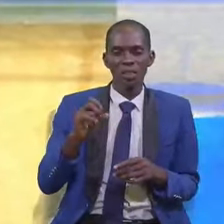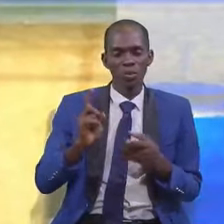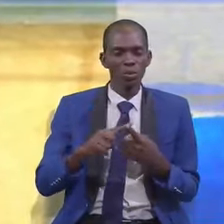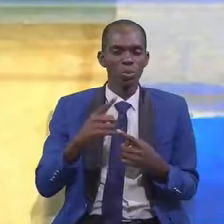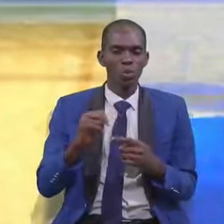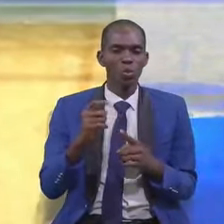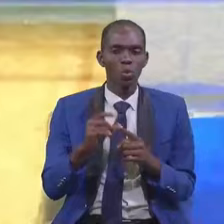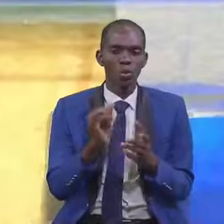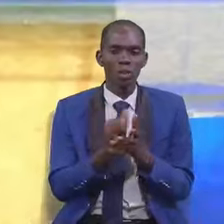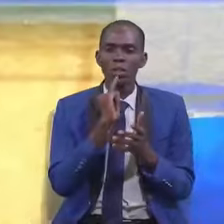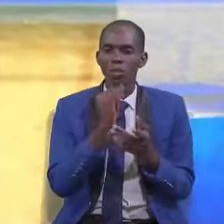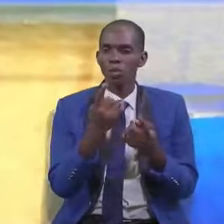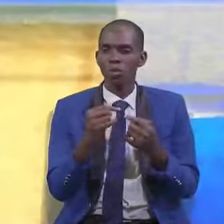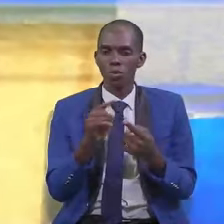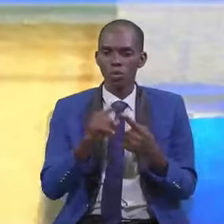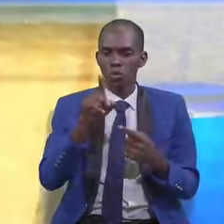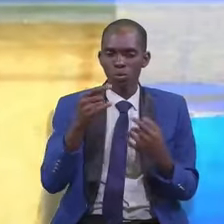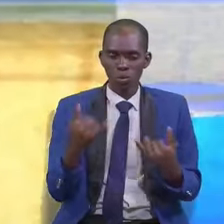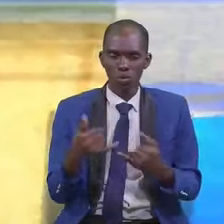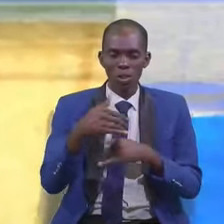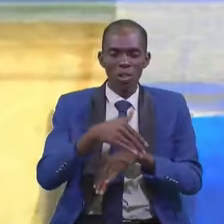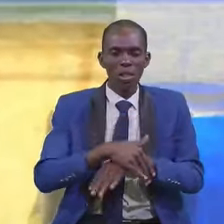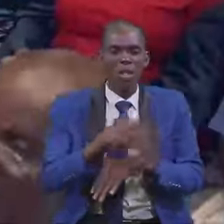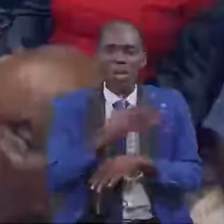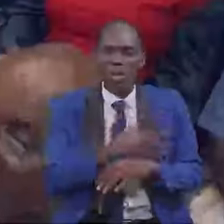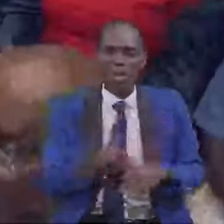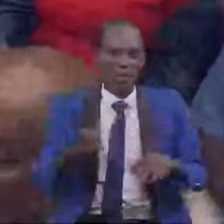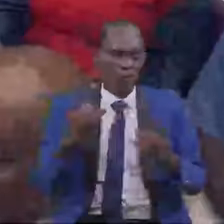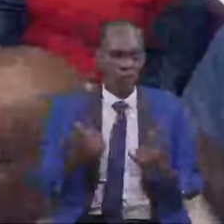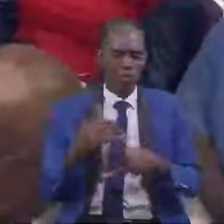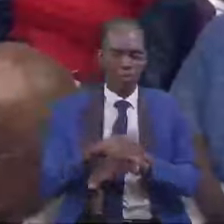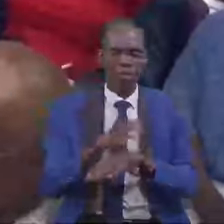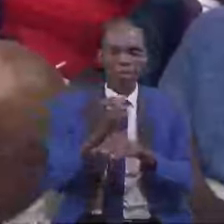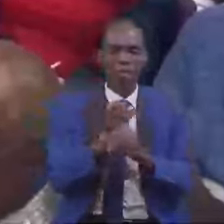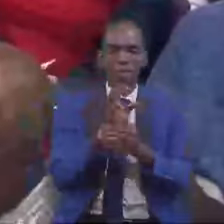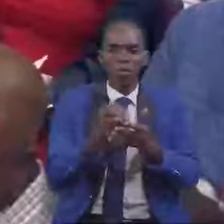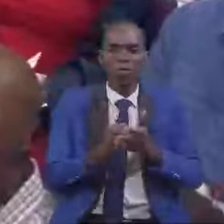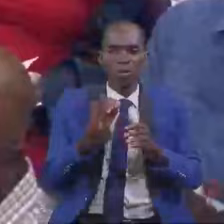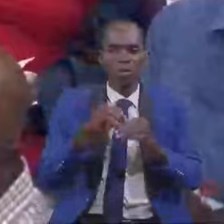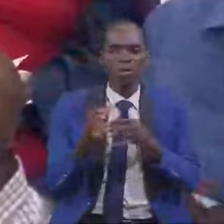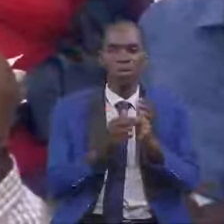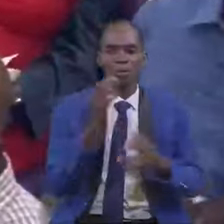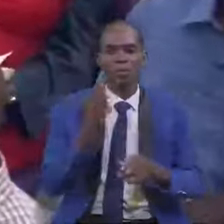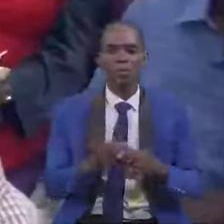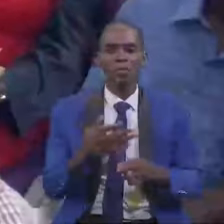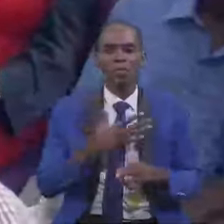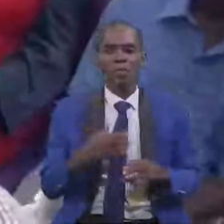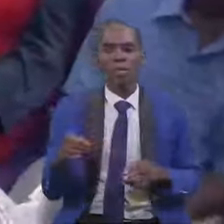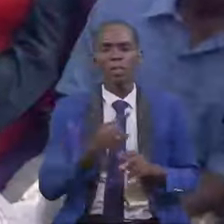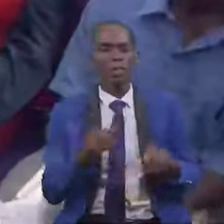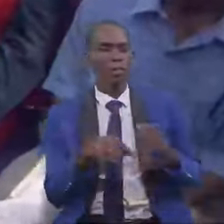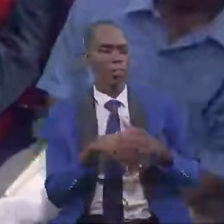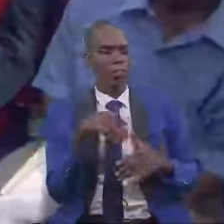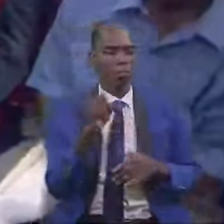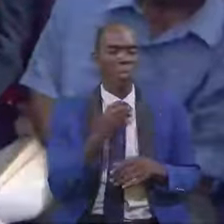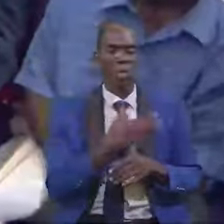il veille sur la parole-là. Et ce soir, vous l'aurez. et ils s'en allaient prêcher